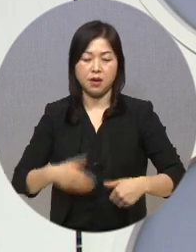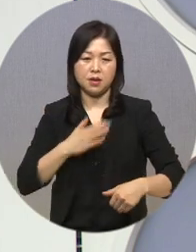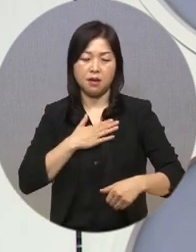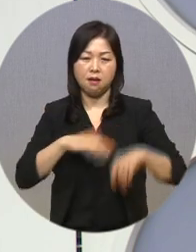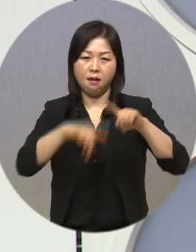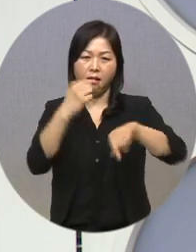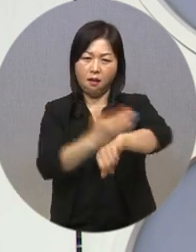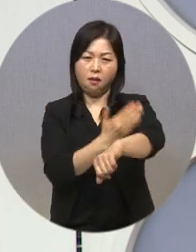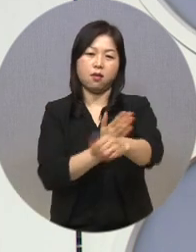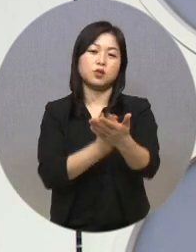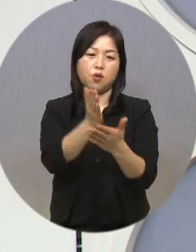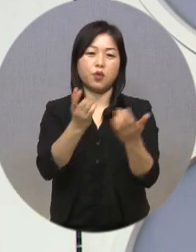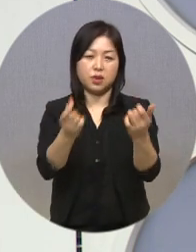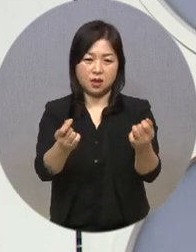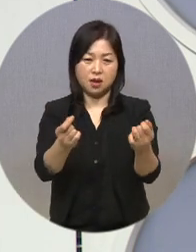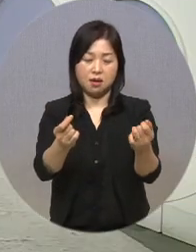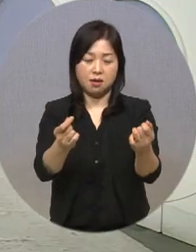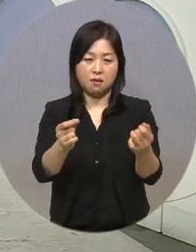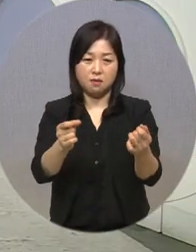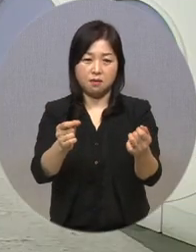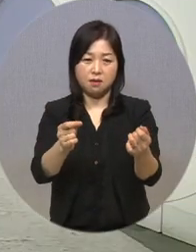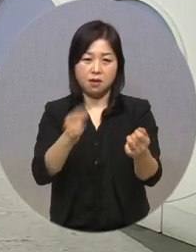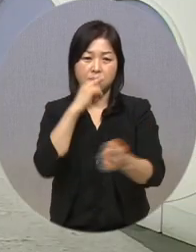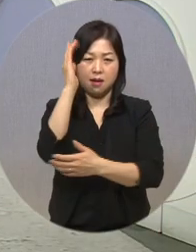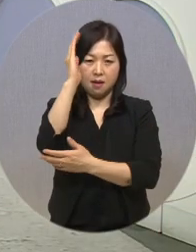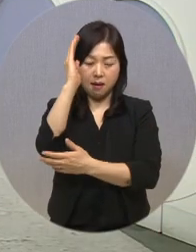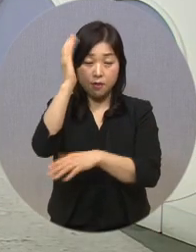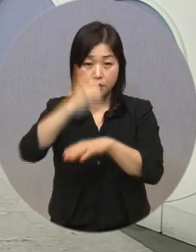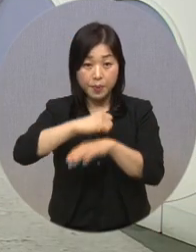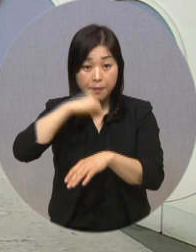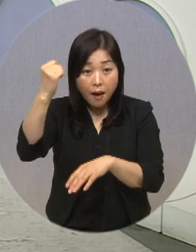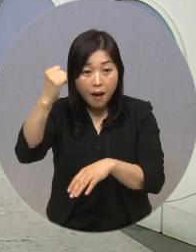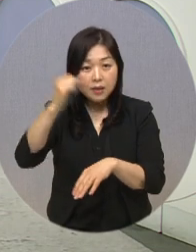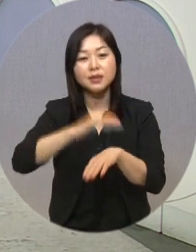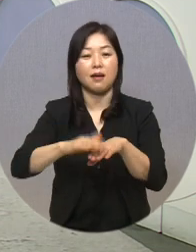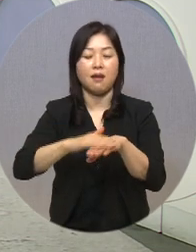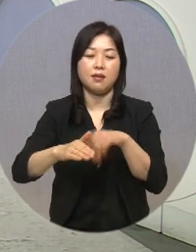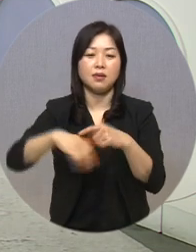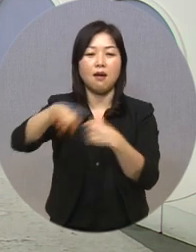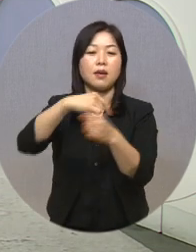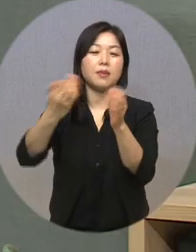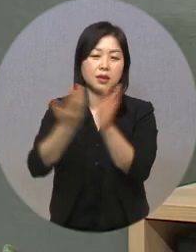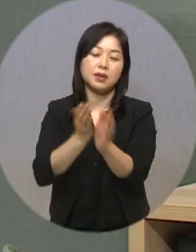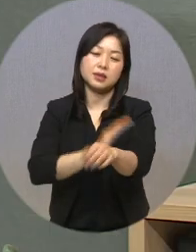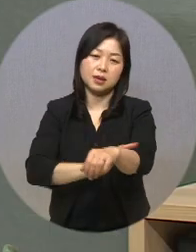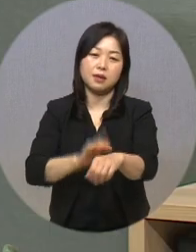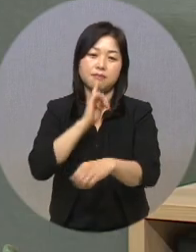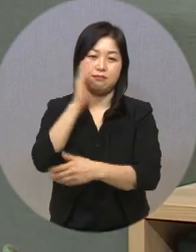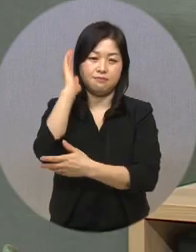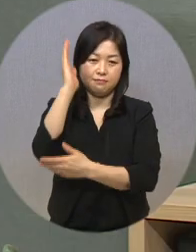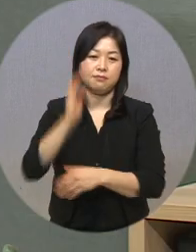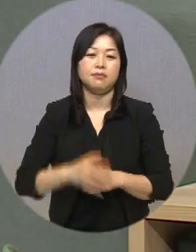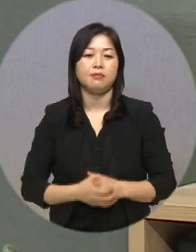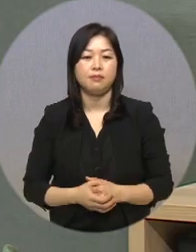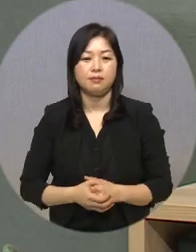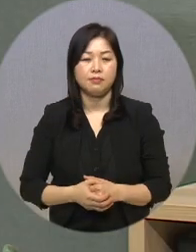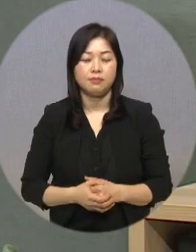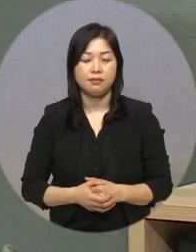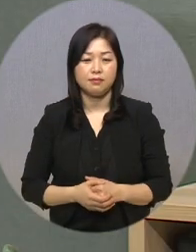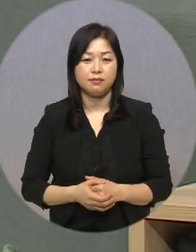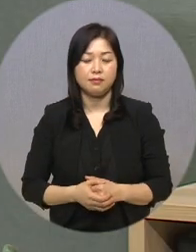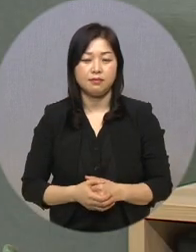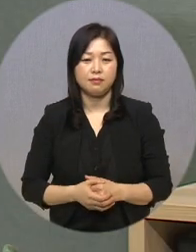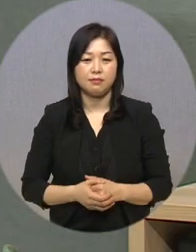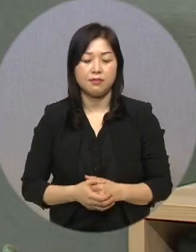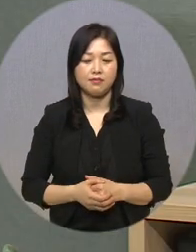거다. 쉽게 당선됐죠. 아. 마침 그 맞으니까. 아, 그러니까 선거